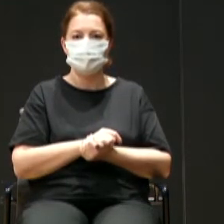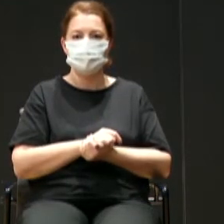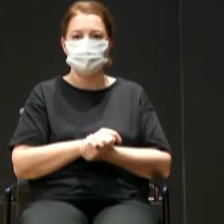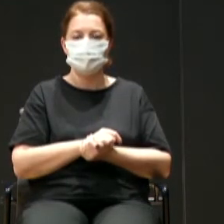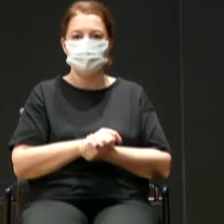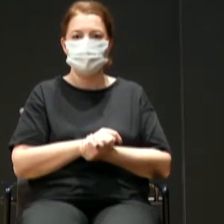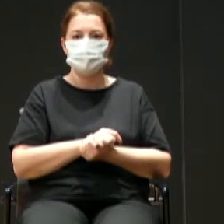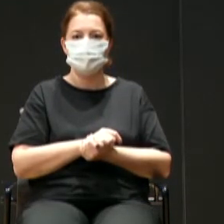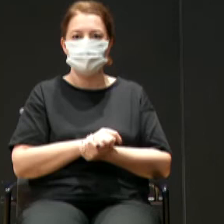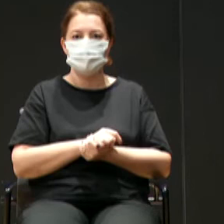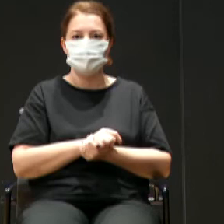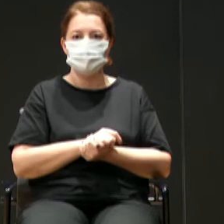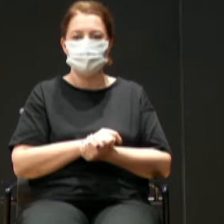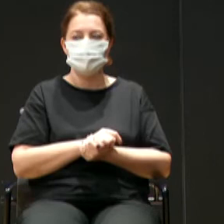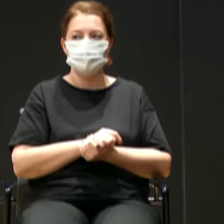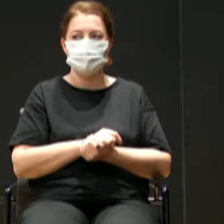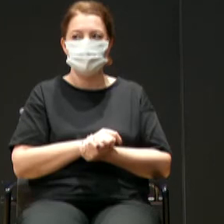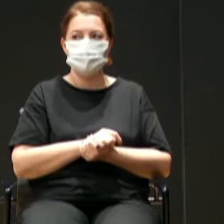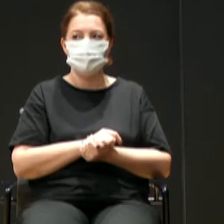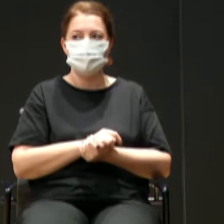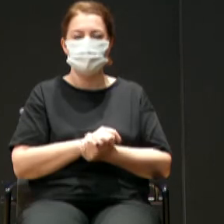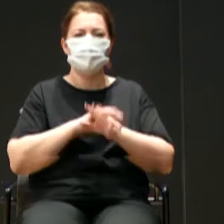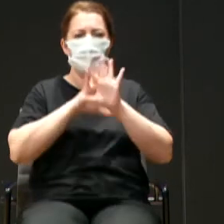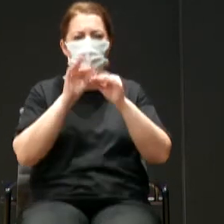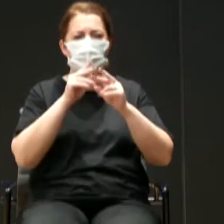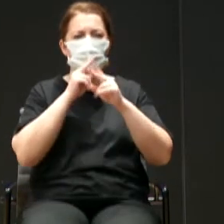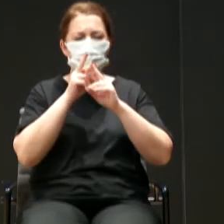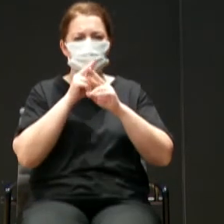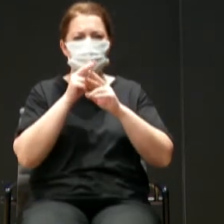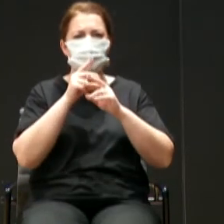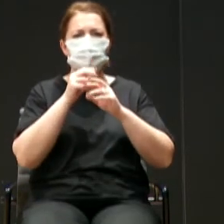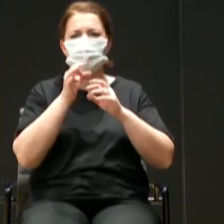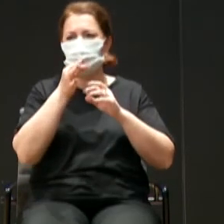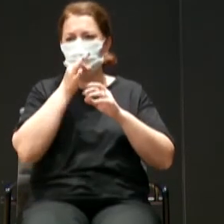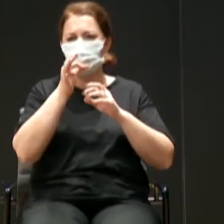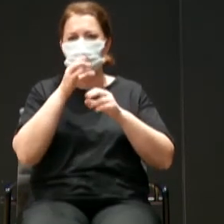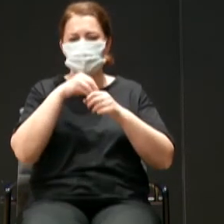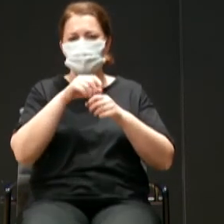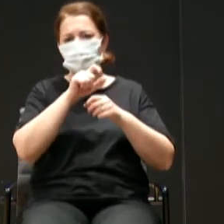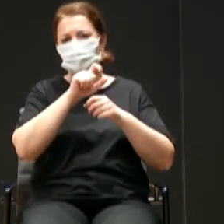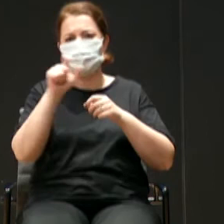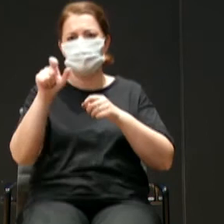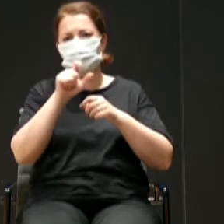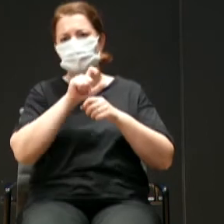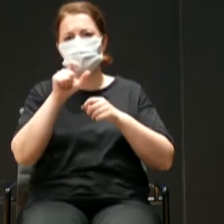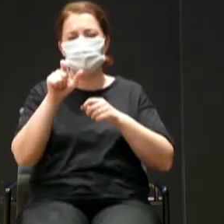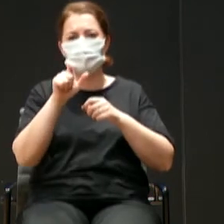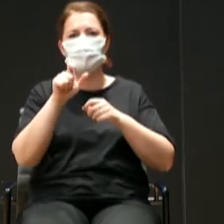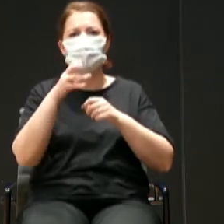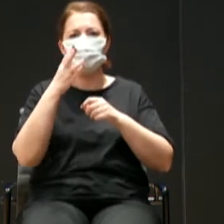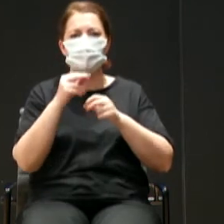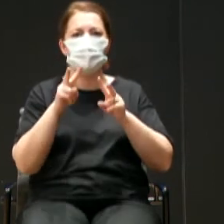Başkanım aslında meclisin her konuştuğunda bir karşı tarafa ifade etmek için cevap söyleme gereken Mülayim